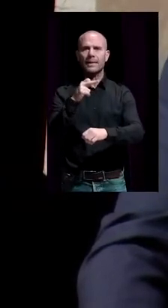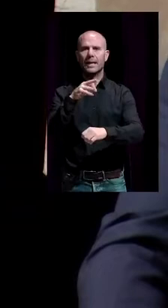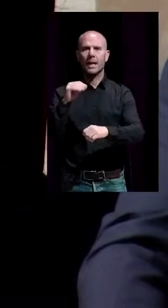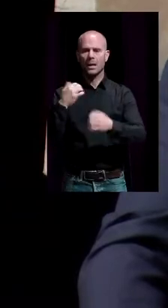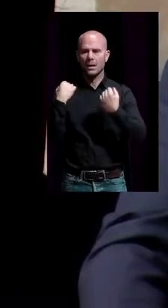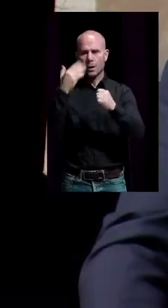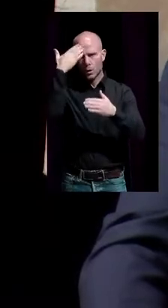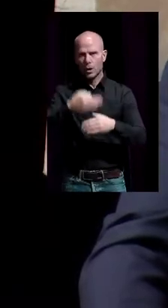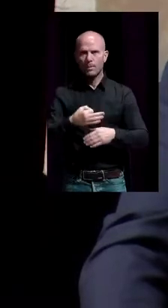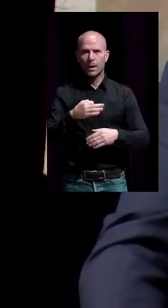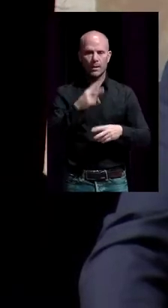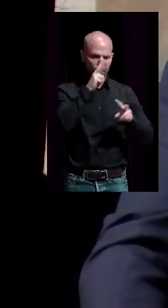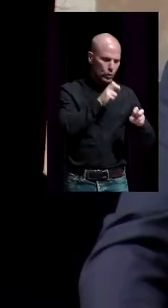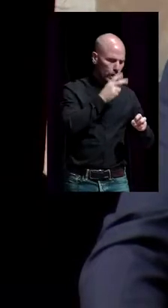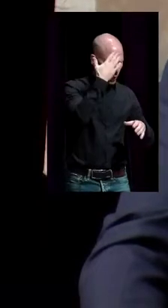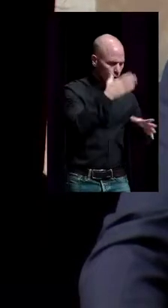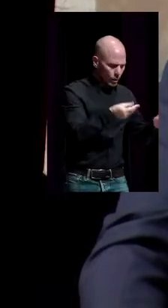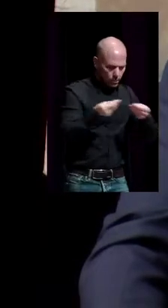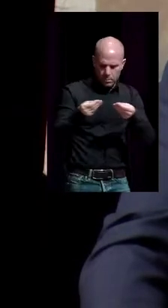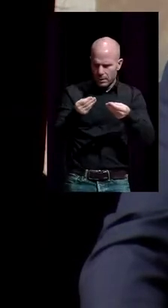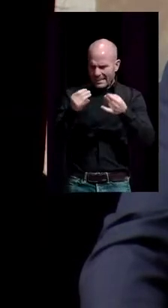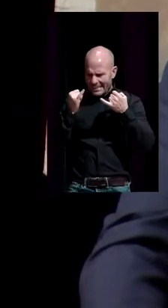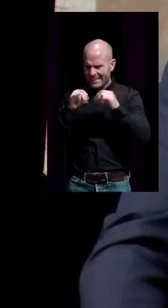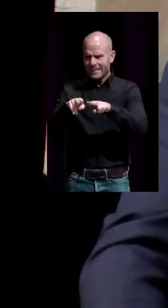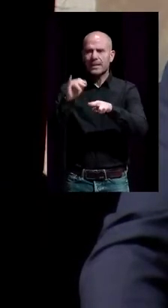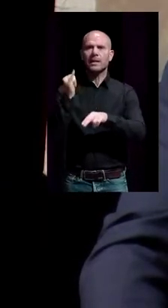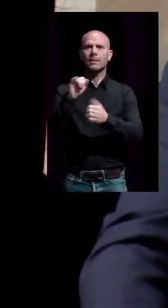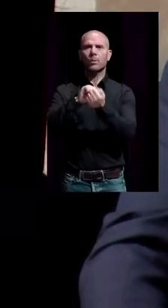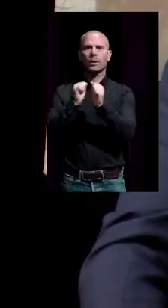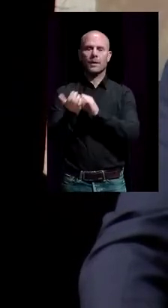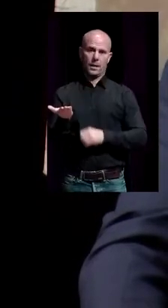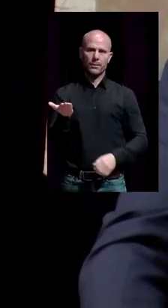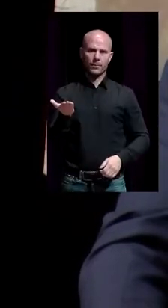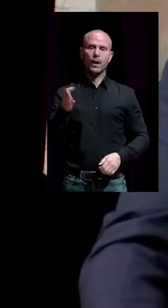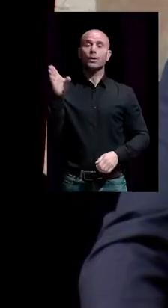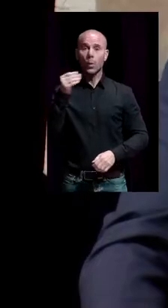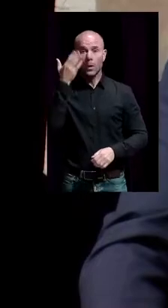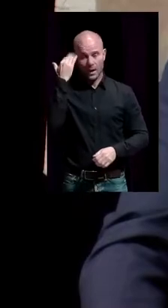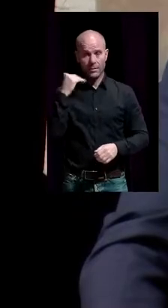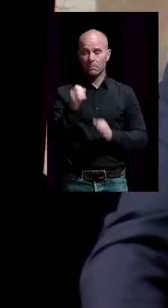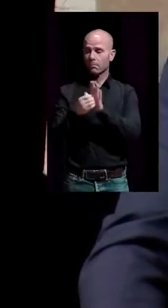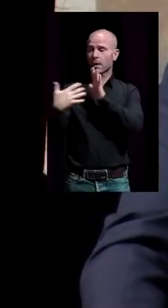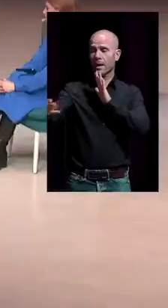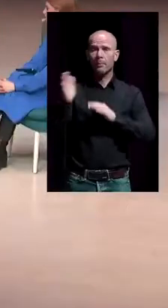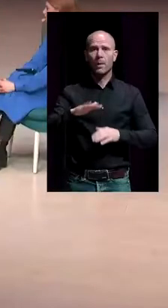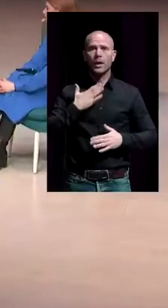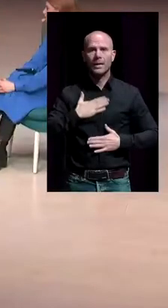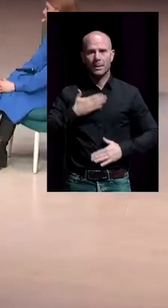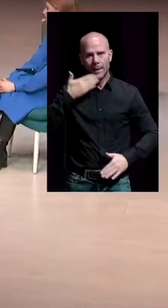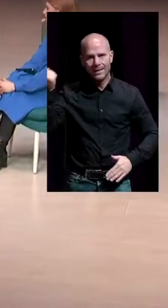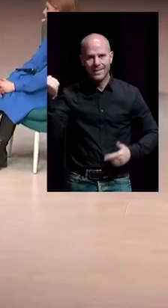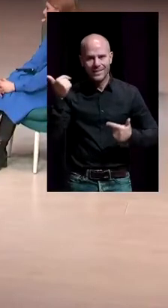implementera kunskap och forskning helt in i politiken. Då är det vi kan få en bättre barnhälsa. Tack.